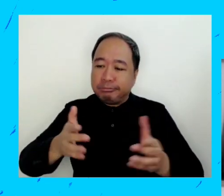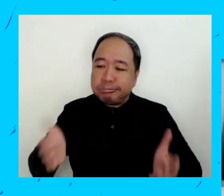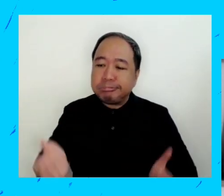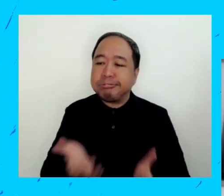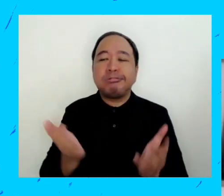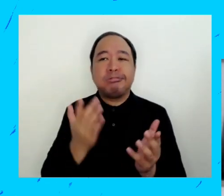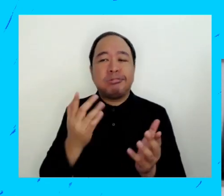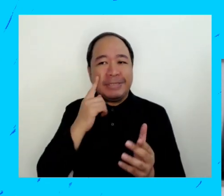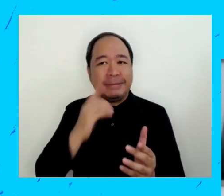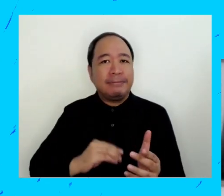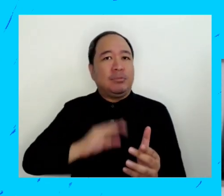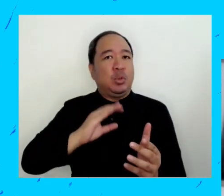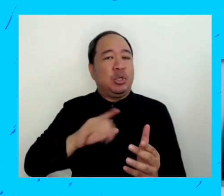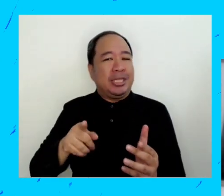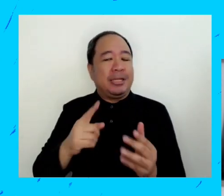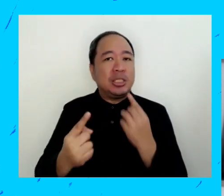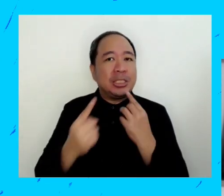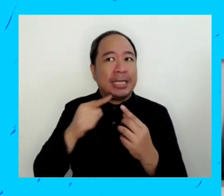un environnement